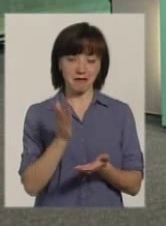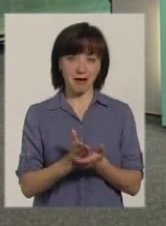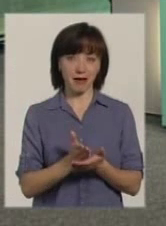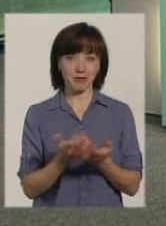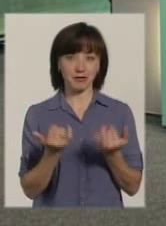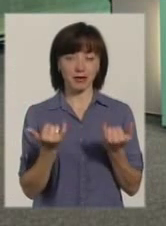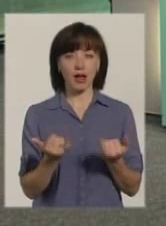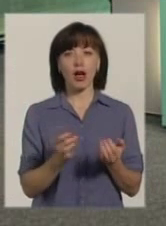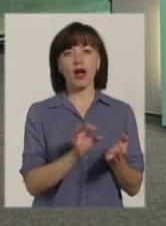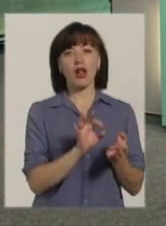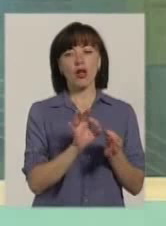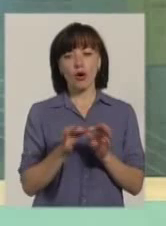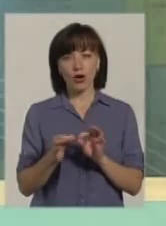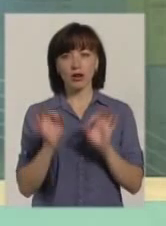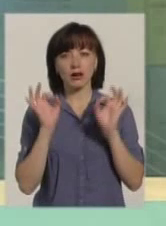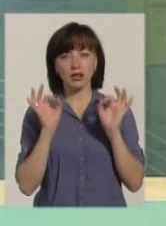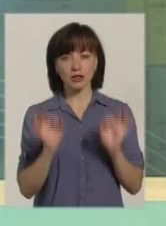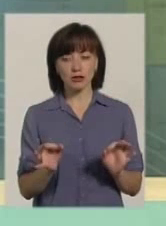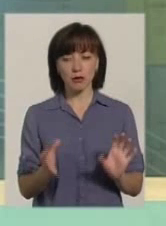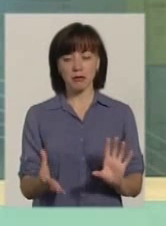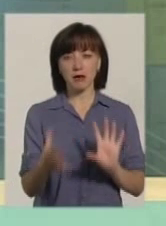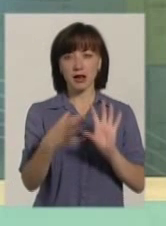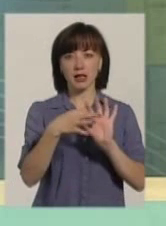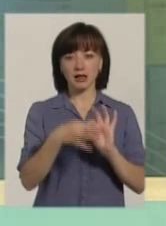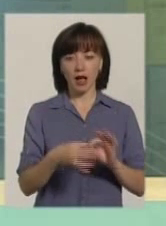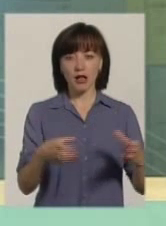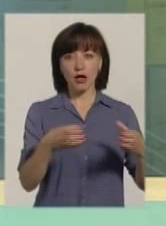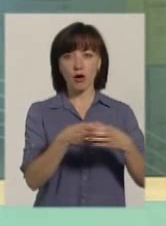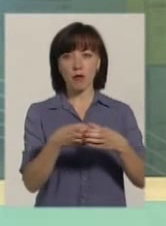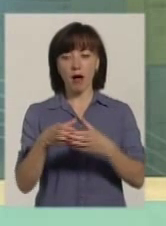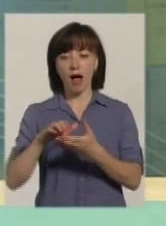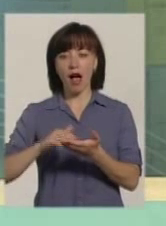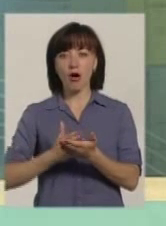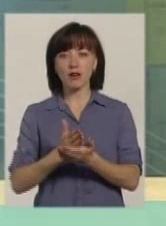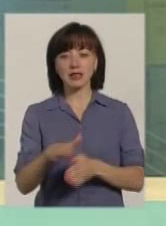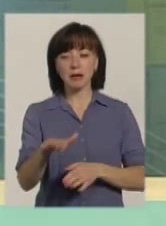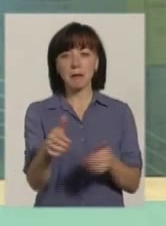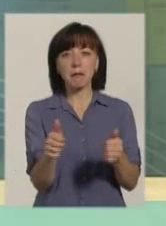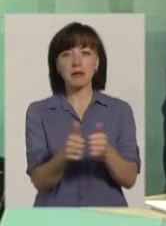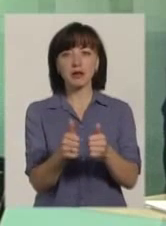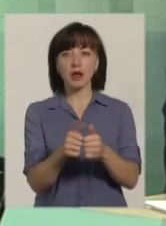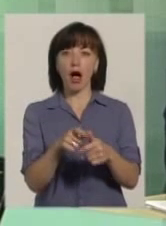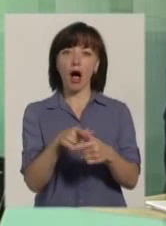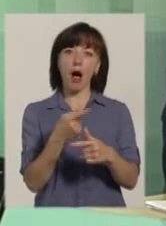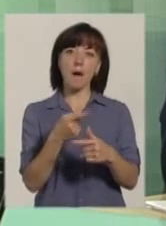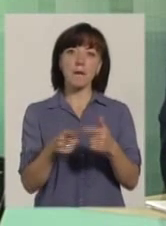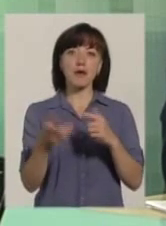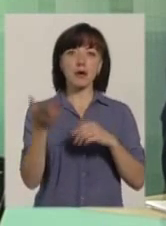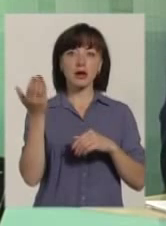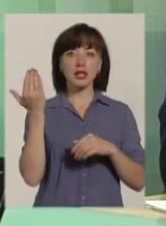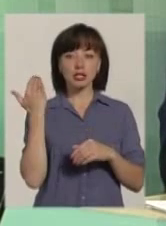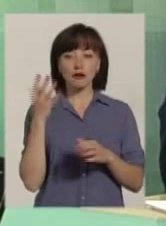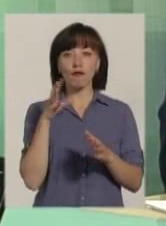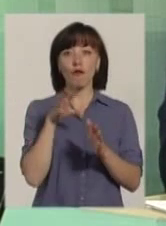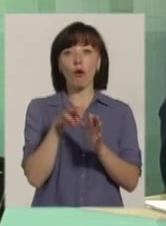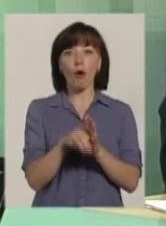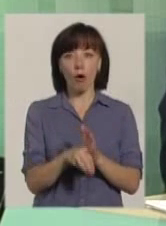Логічно, дуже логічно приєднання певних громад, які географічно, територіально знаходяться дуже близько, або в певні періоди часу взагалі входили